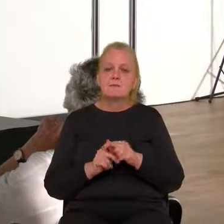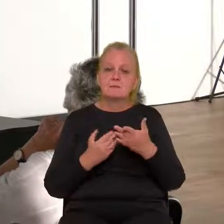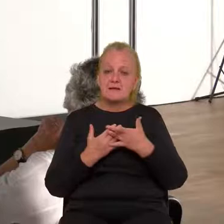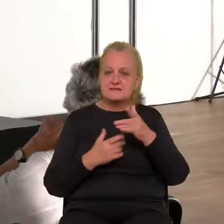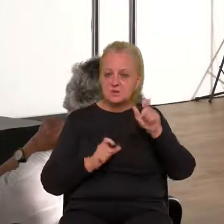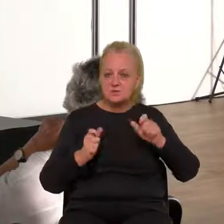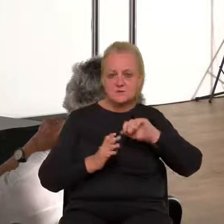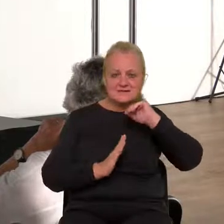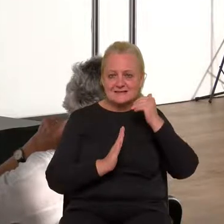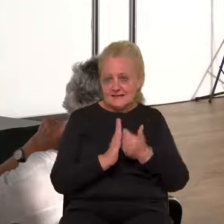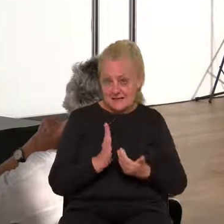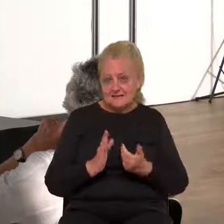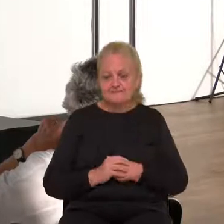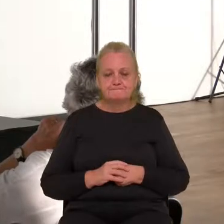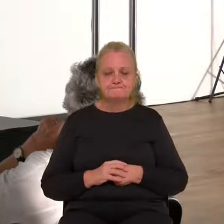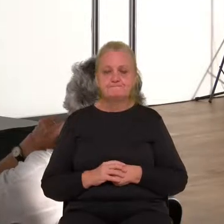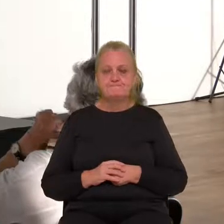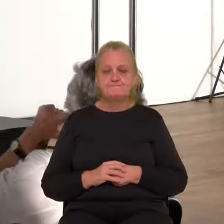najbliższych.